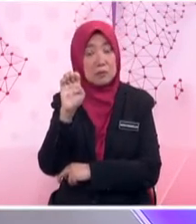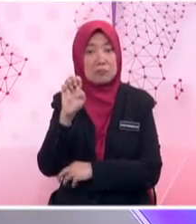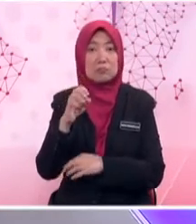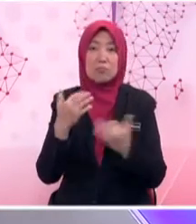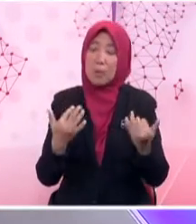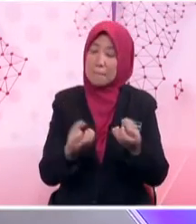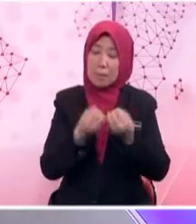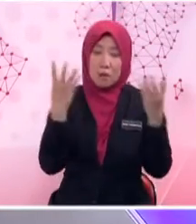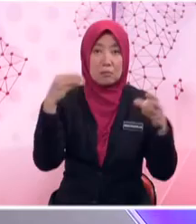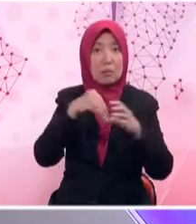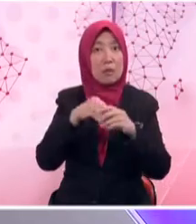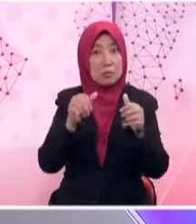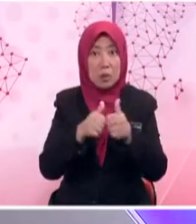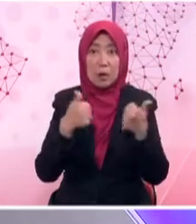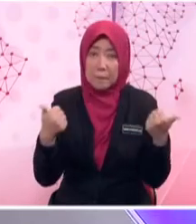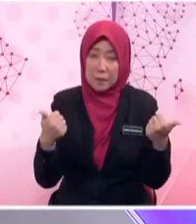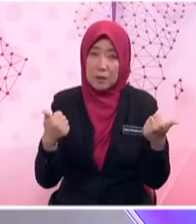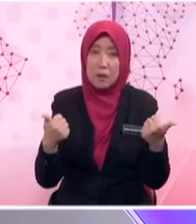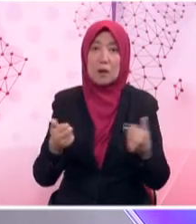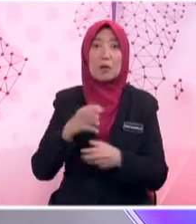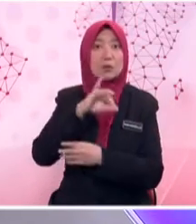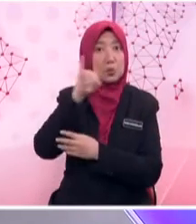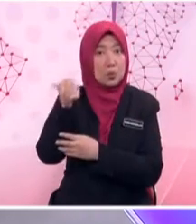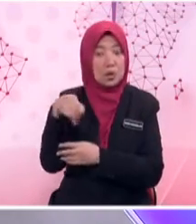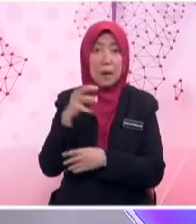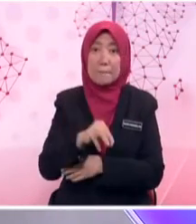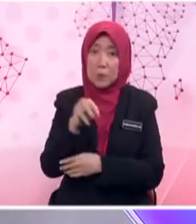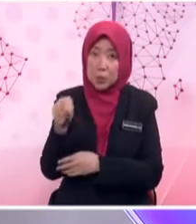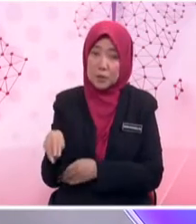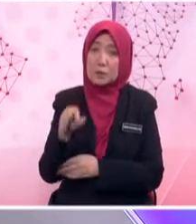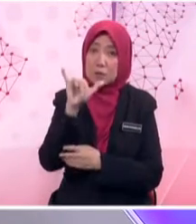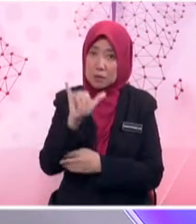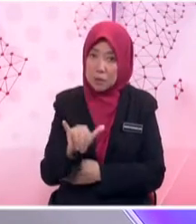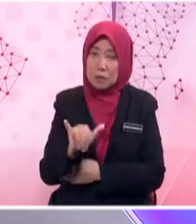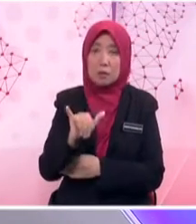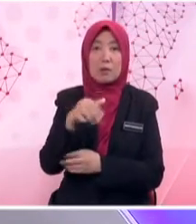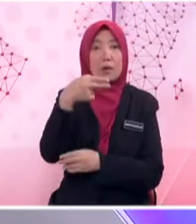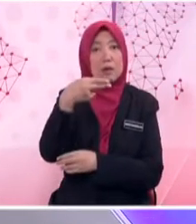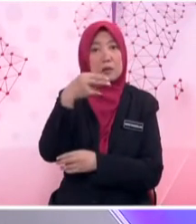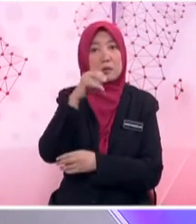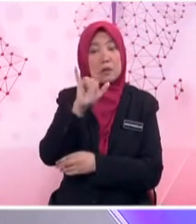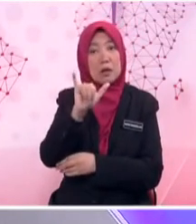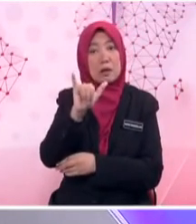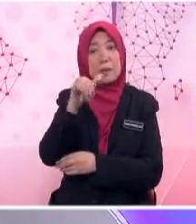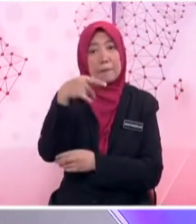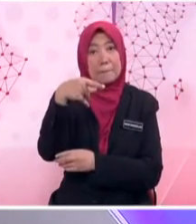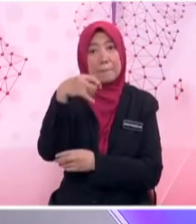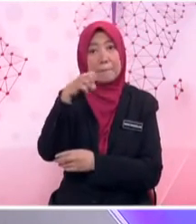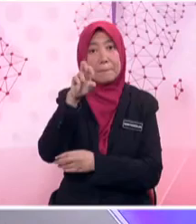juga dengan murid hyperaktif. Singkatan hyperaktif ni kita panggil ADHD.